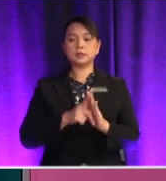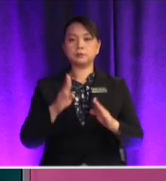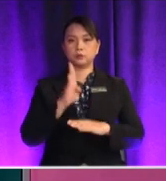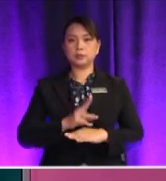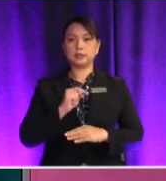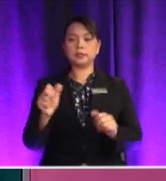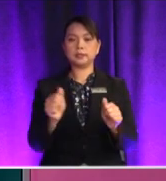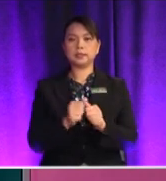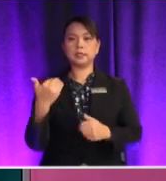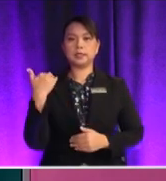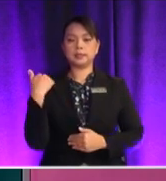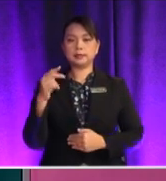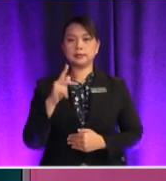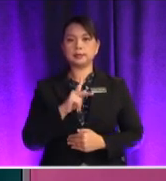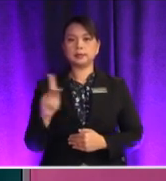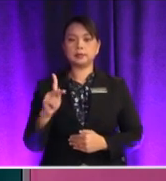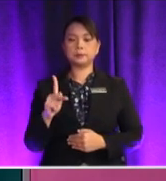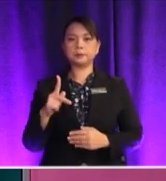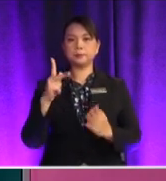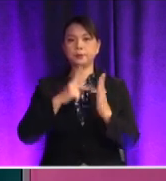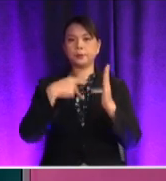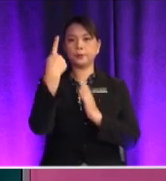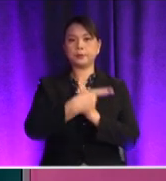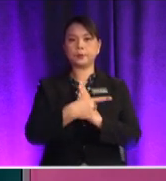dengan mengadakan program-program berkaitan dengan